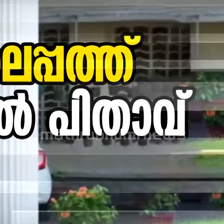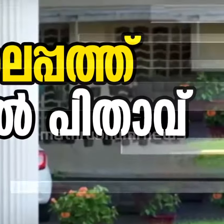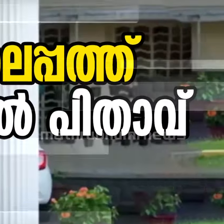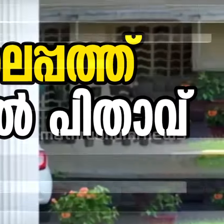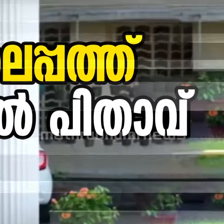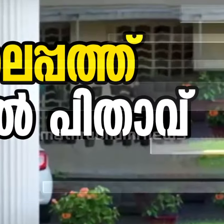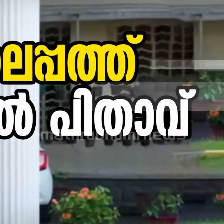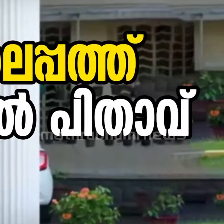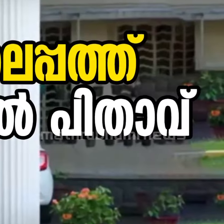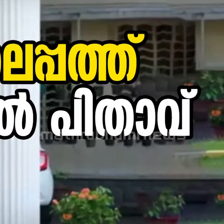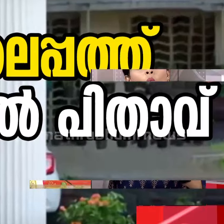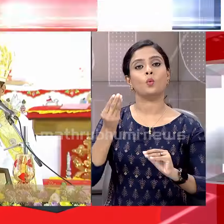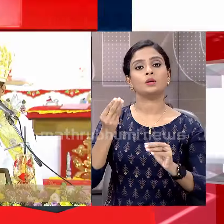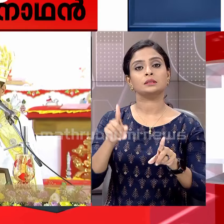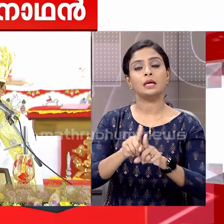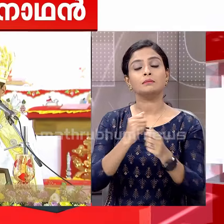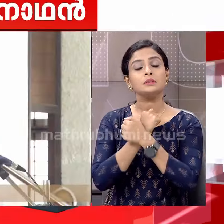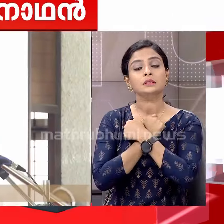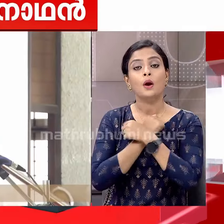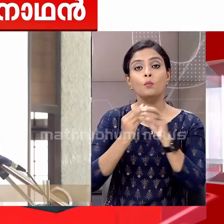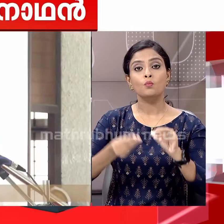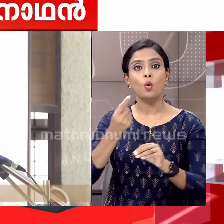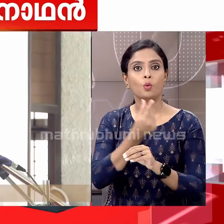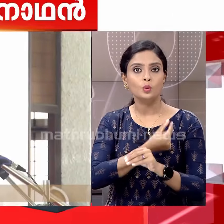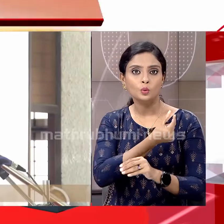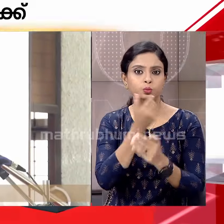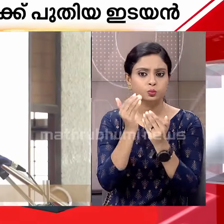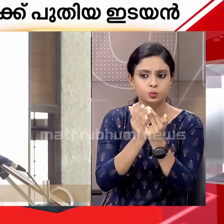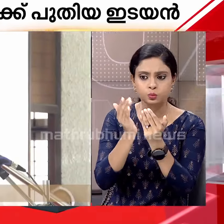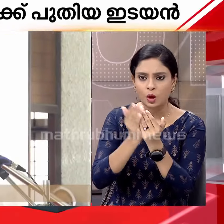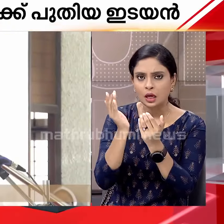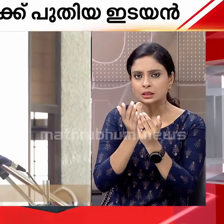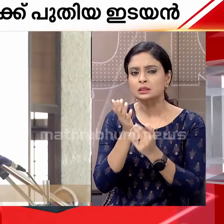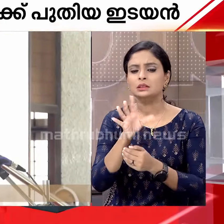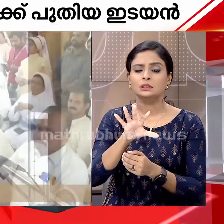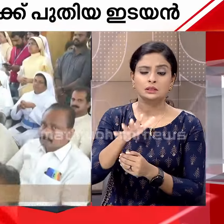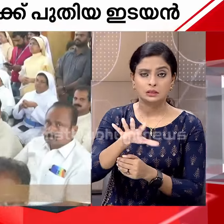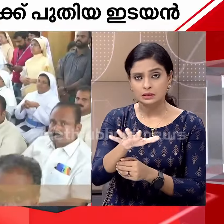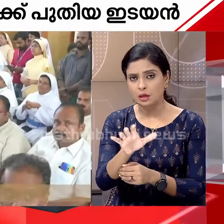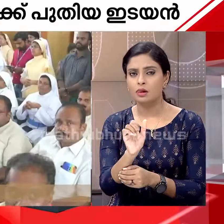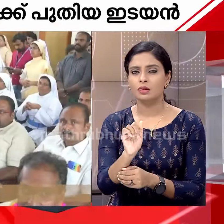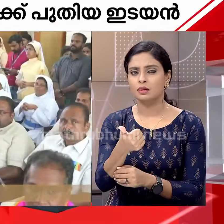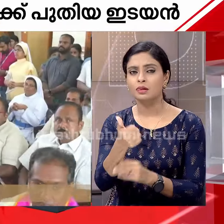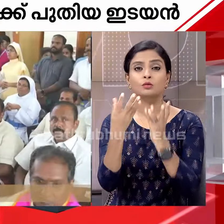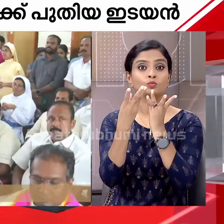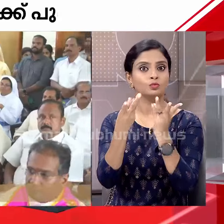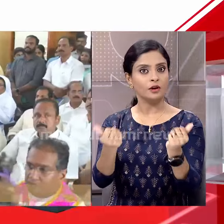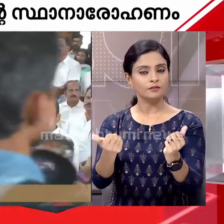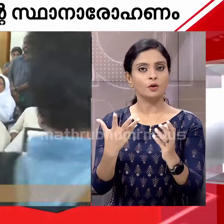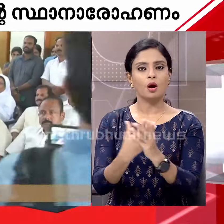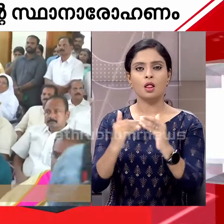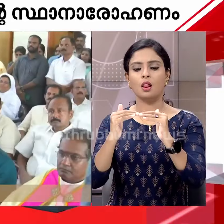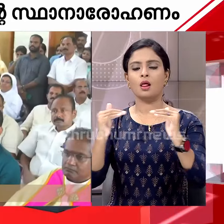ഒരു കേടുപറ്റാതെ പ്രശ്നങ്ങൾ പരിഹരിക്കുകയും വളരെ സൗഹൃദത്തിൽ അത് പരിഷ്കരിക്കുകയും സമവായത്തിലെത്തുകയും